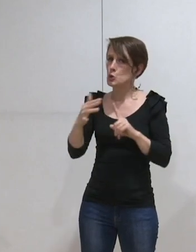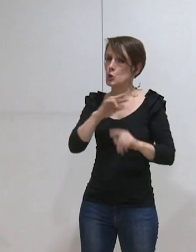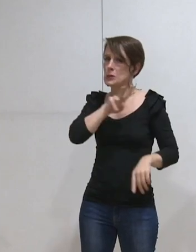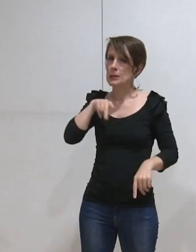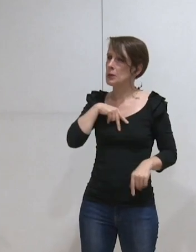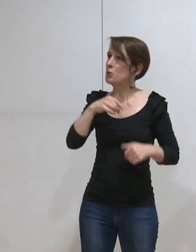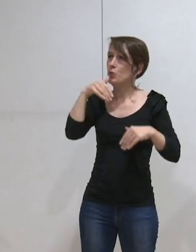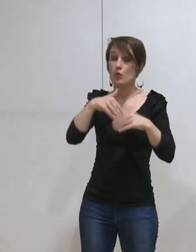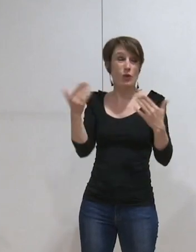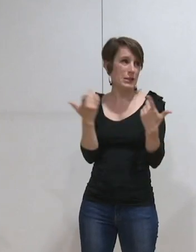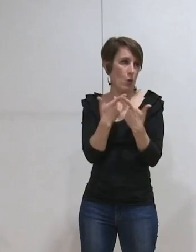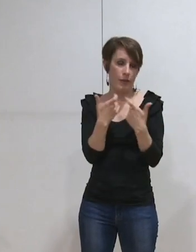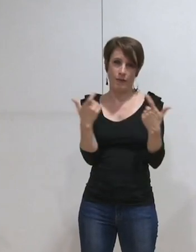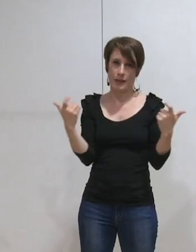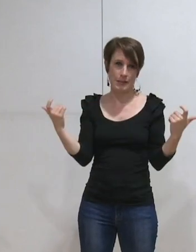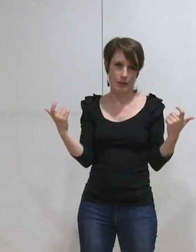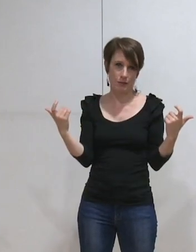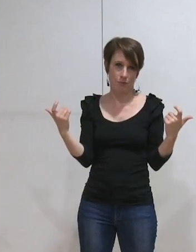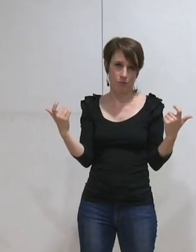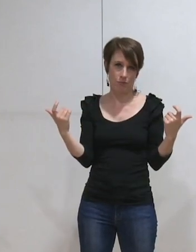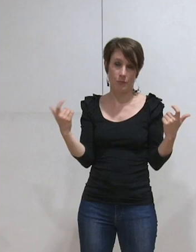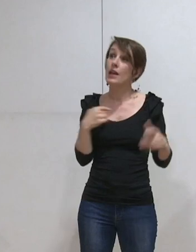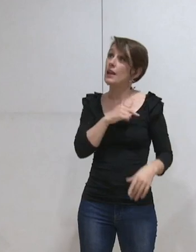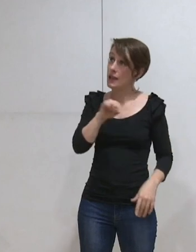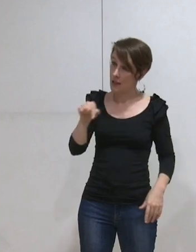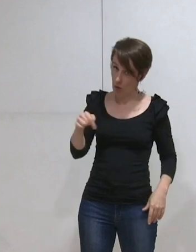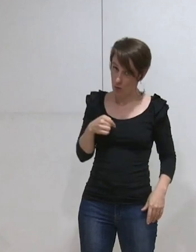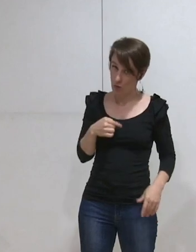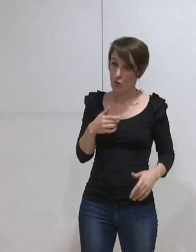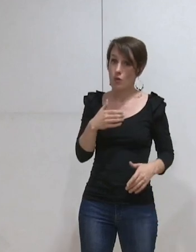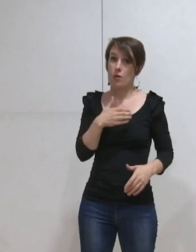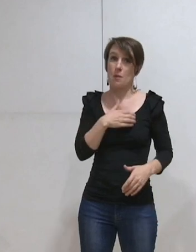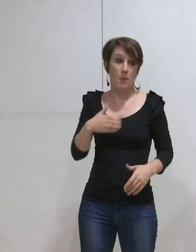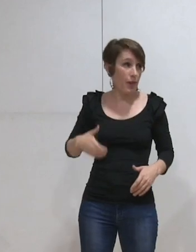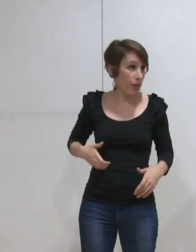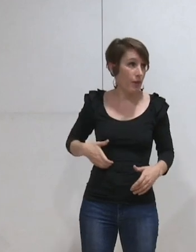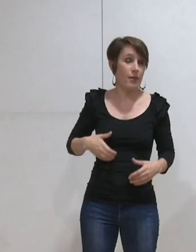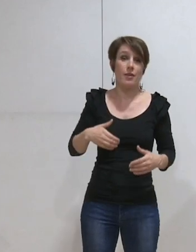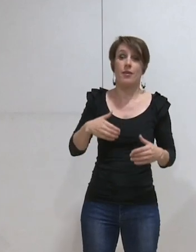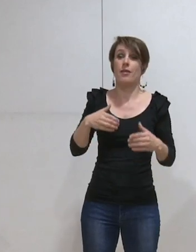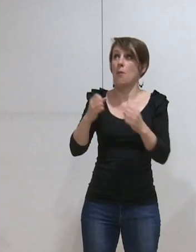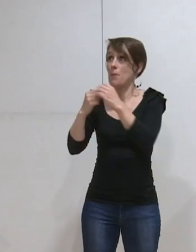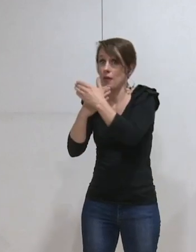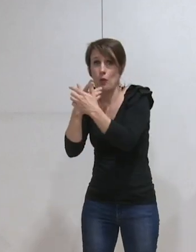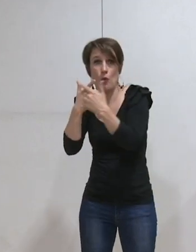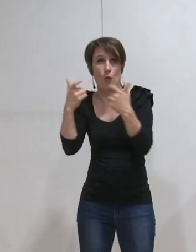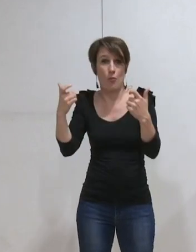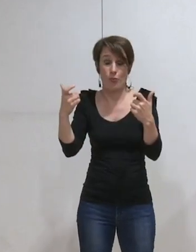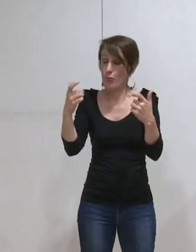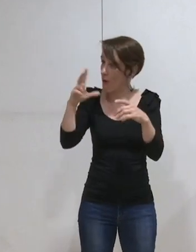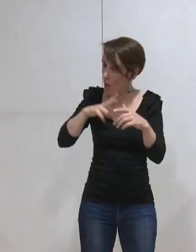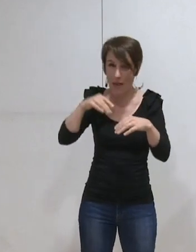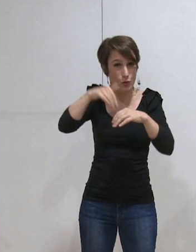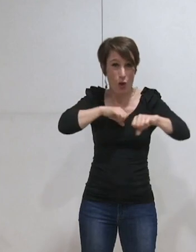cette diversité là on la retrouve aussi dans les actions de nos collectivités et dans les différents métiers que nos agents